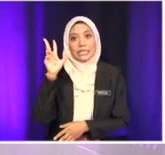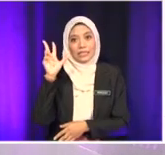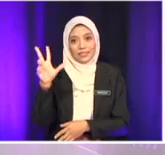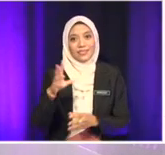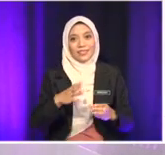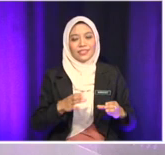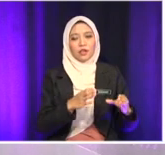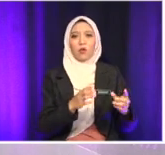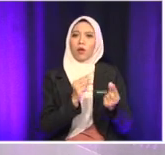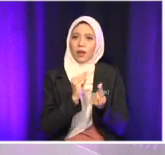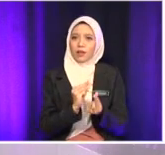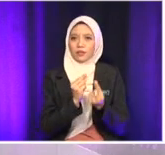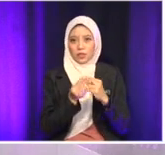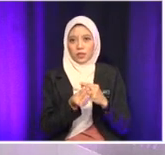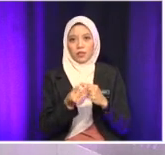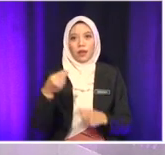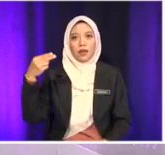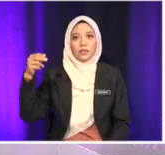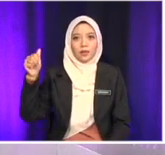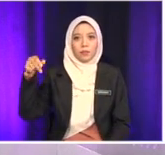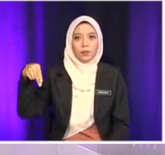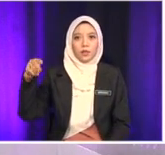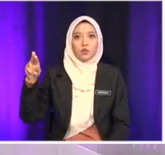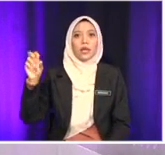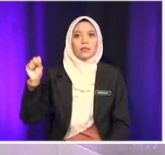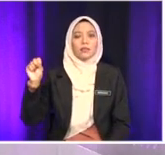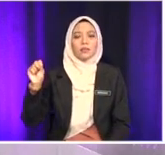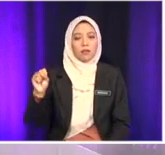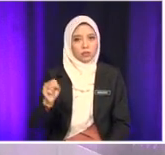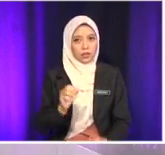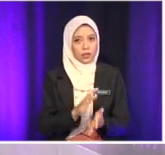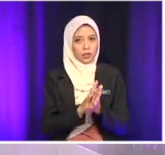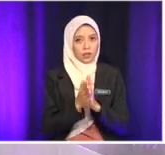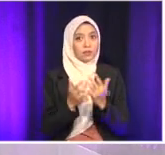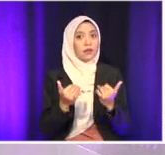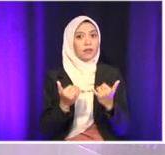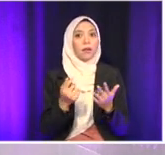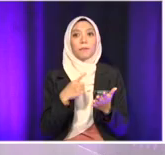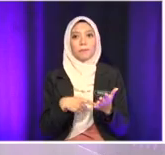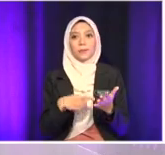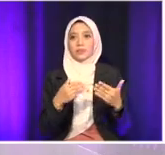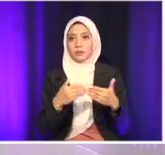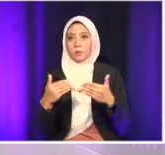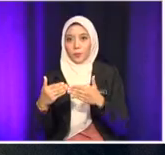penggantian penghapusan dan kaidah menteri dan seterusnya Mungkin ada yang lebih menarik